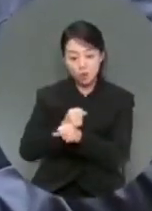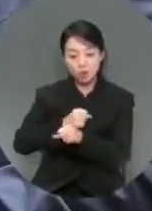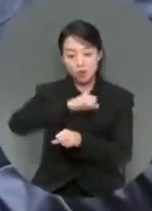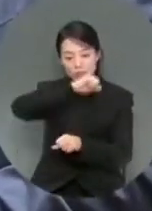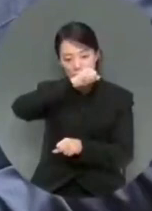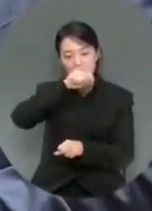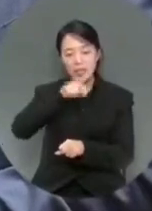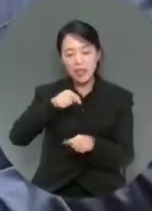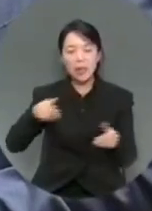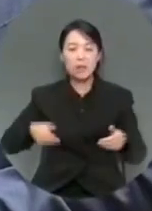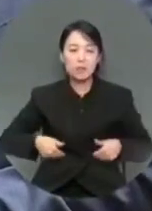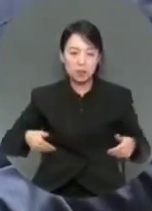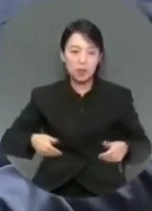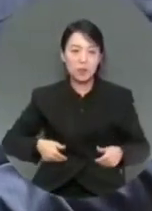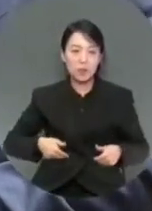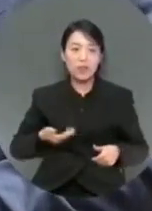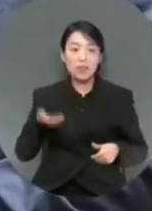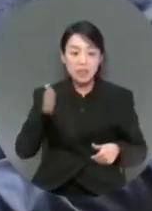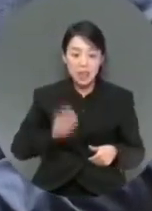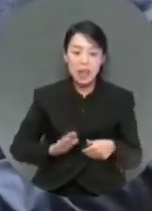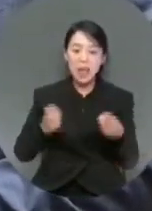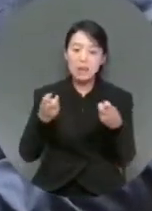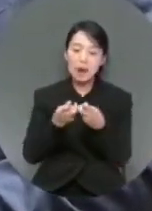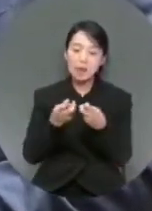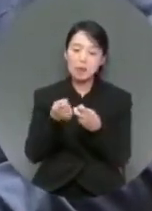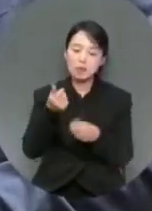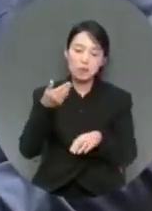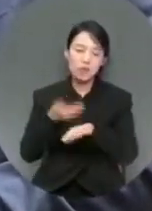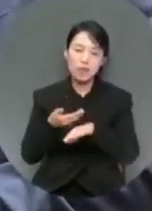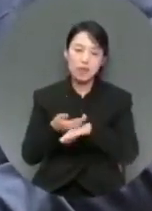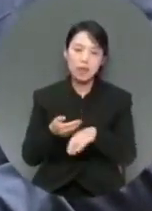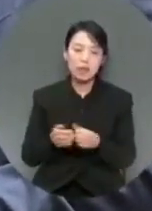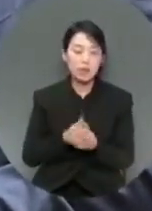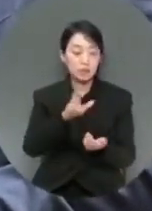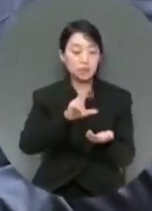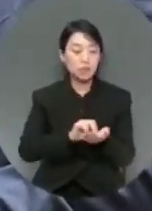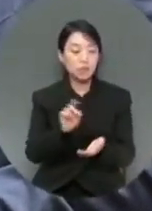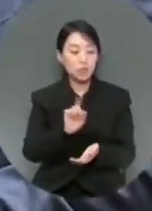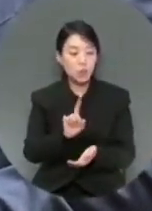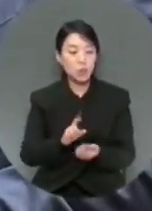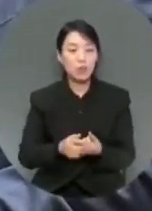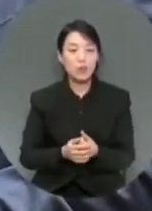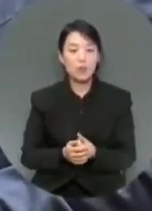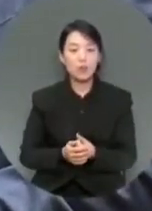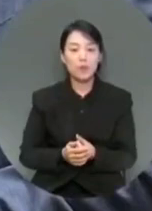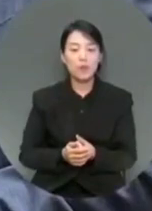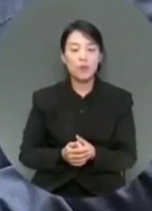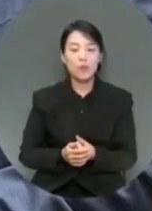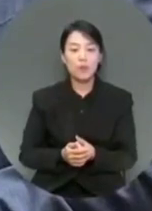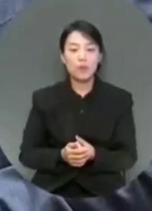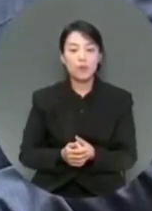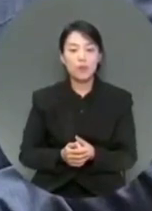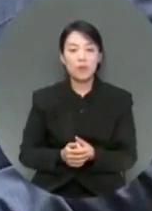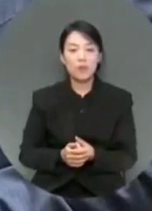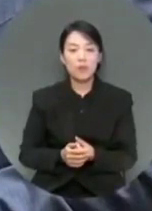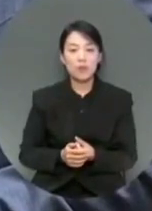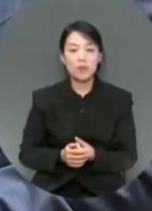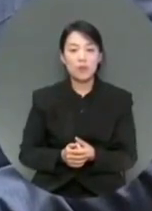생각이 전적으로 같은 것 같습니다. 근데 방식이 조금 예, 근데 또 문제는 뭐냐면요. 자 보세요. 그